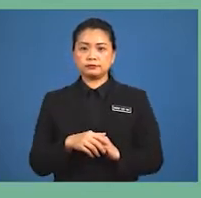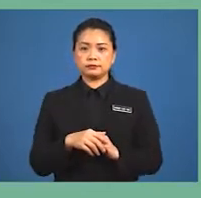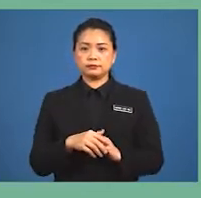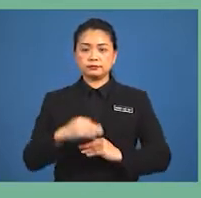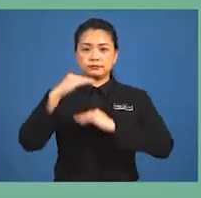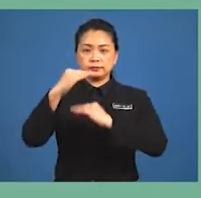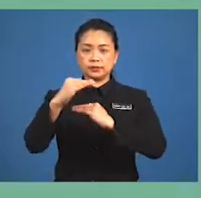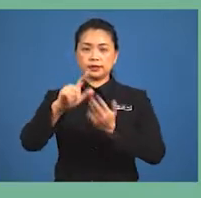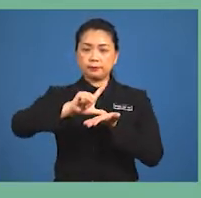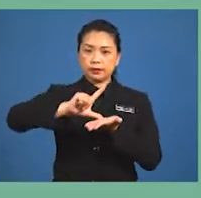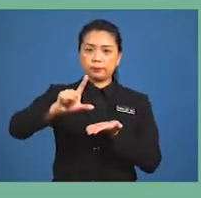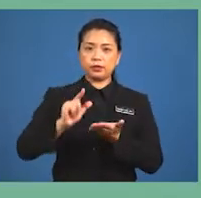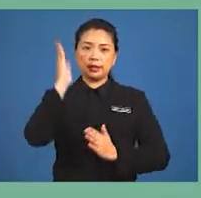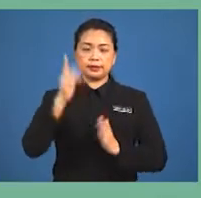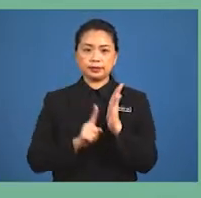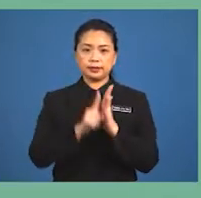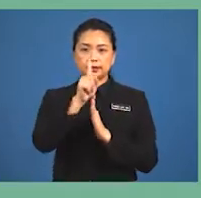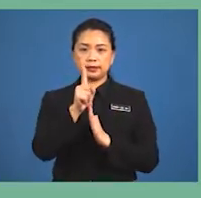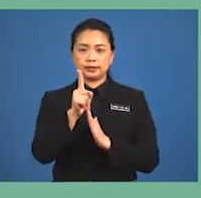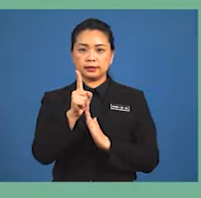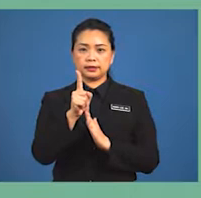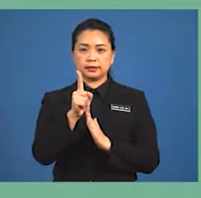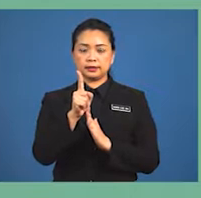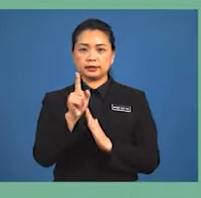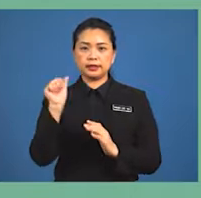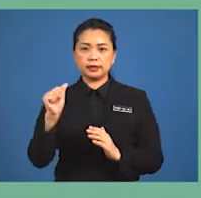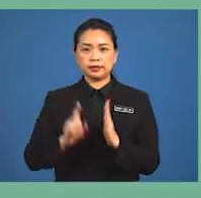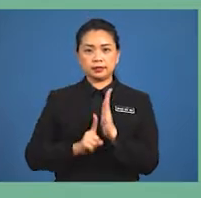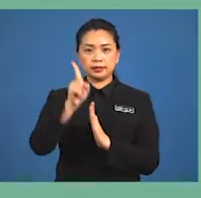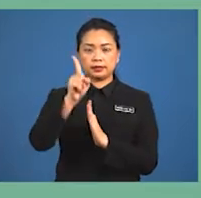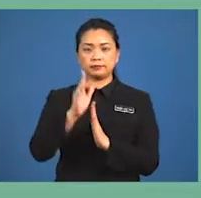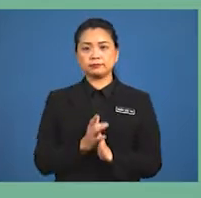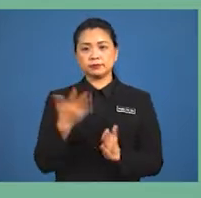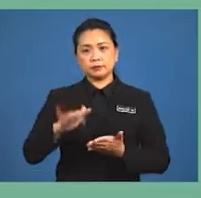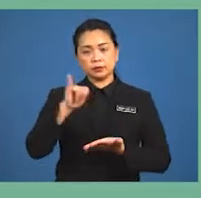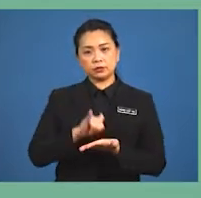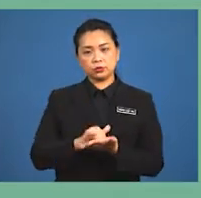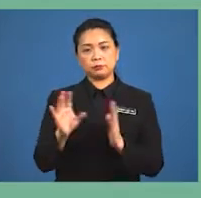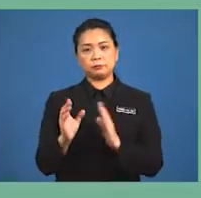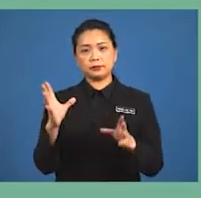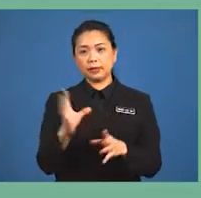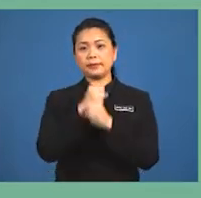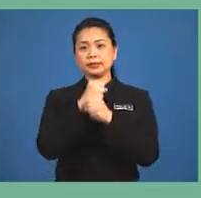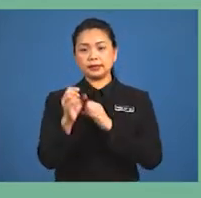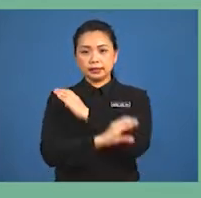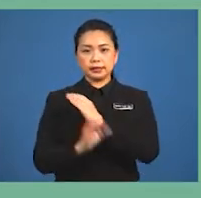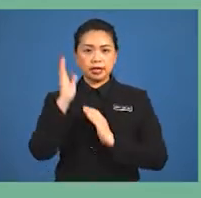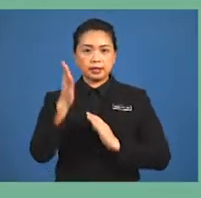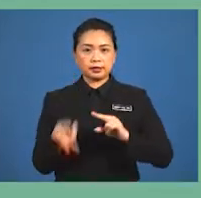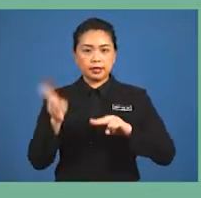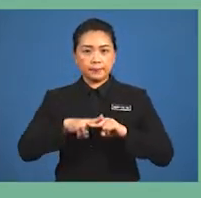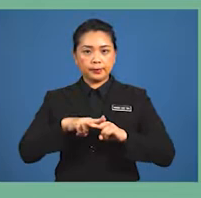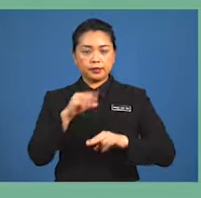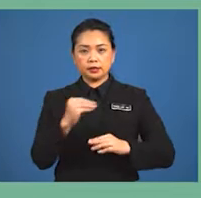tingkat pelaburan meningkat dan perbelanjaan aggregate meningkat. Seterusnya, pendapatan negara akan